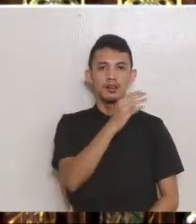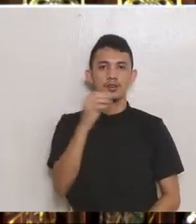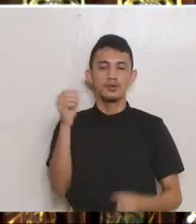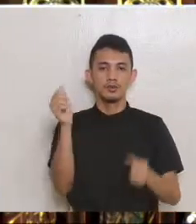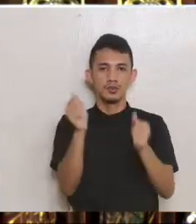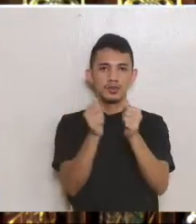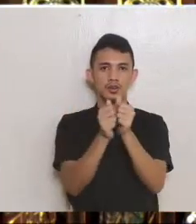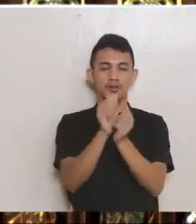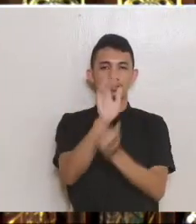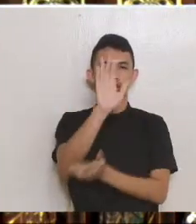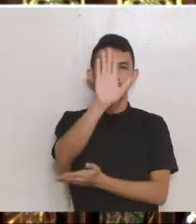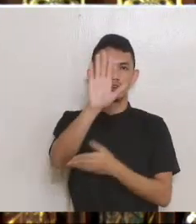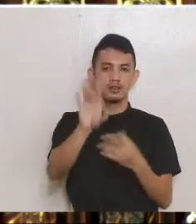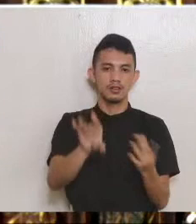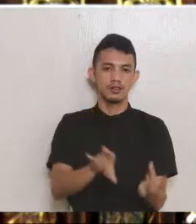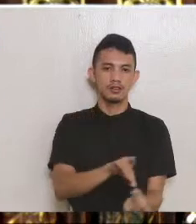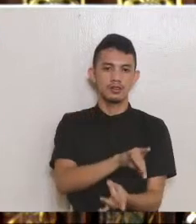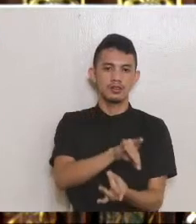Malinaw sa